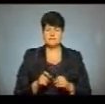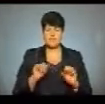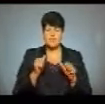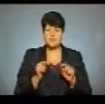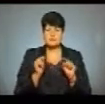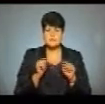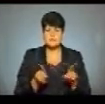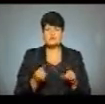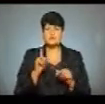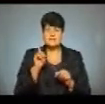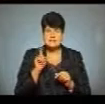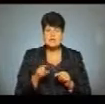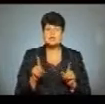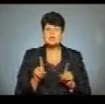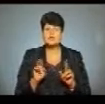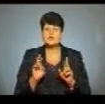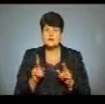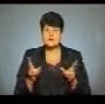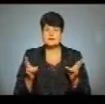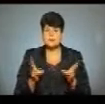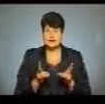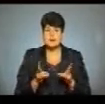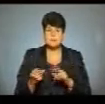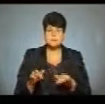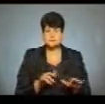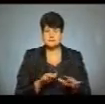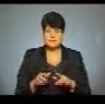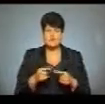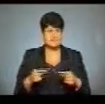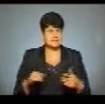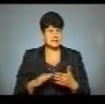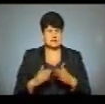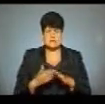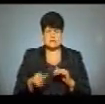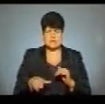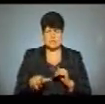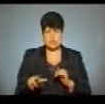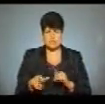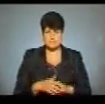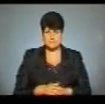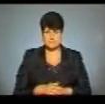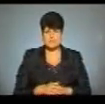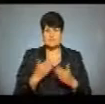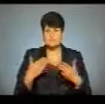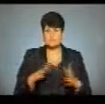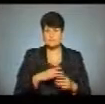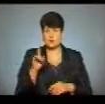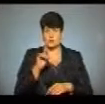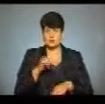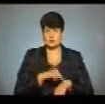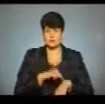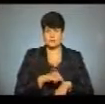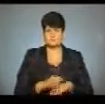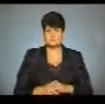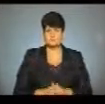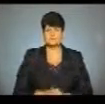так, щоб вони знали, що і як треба діяти в різних ситуаціях на дорозі. Вистава тривала годину. Богдан